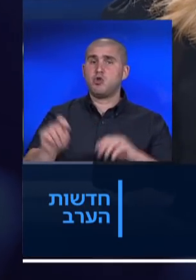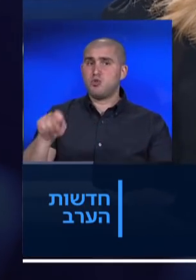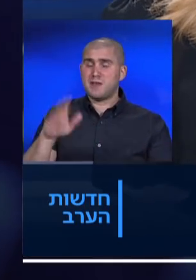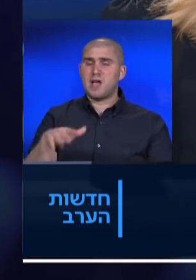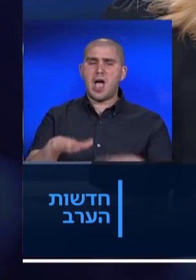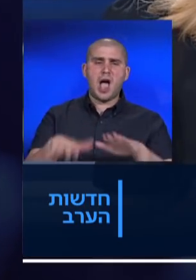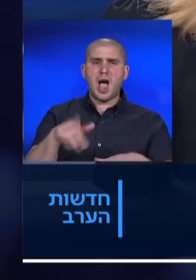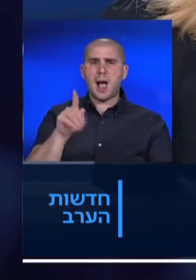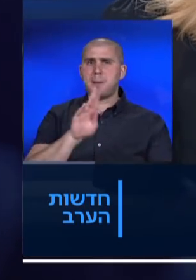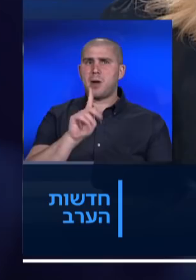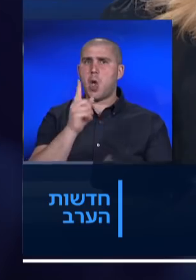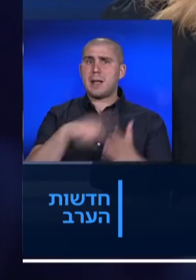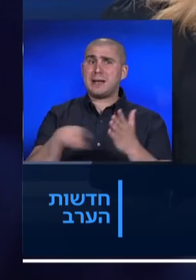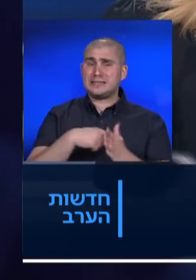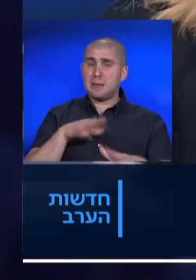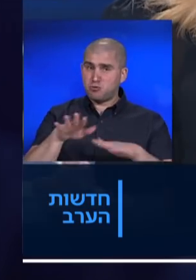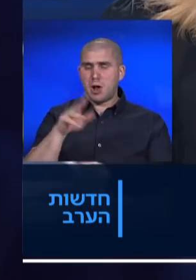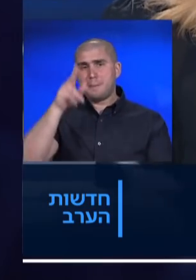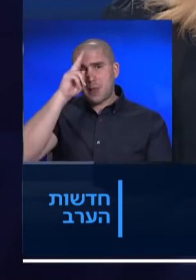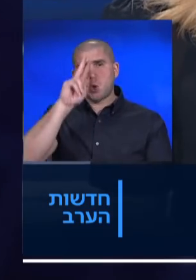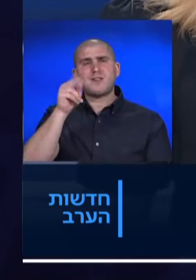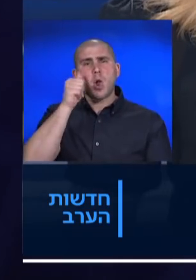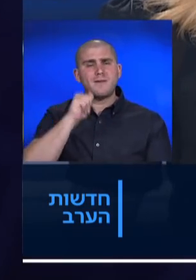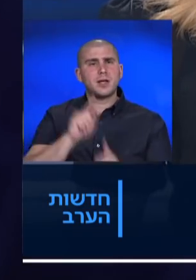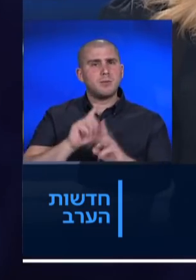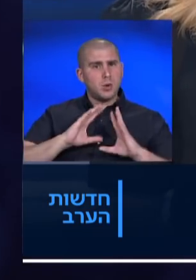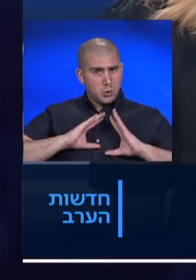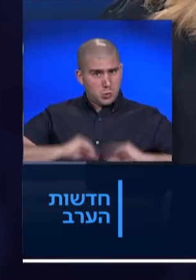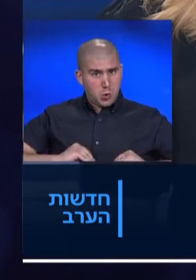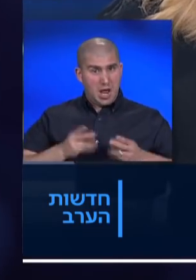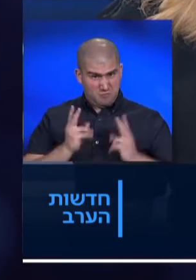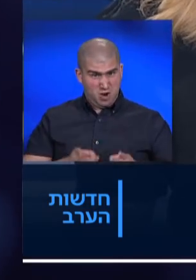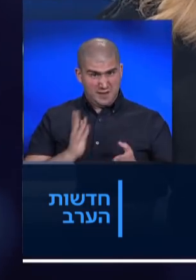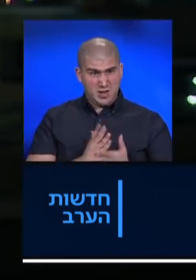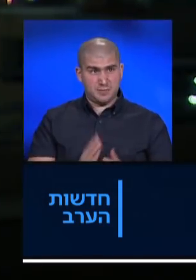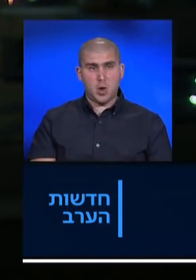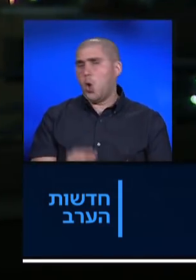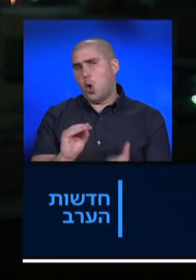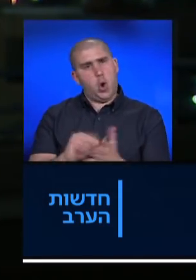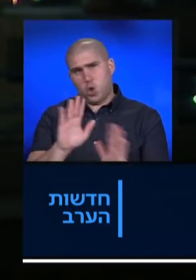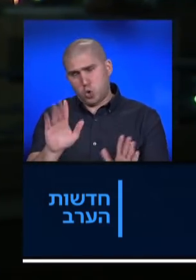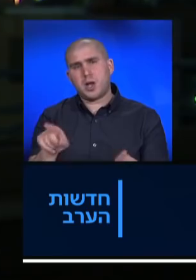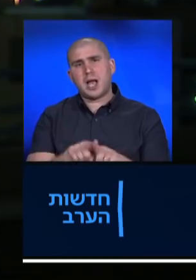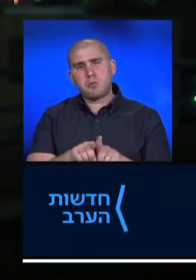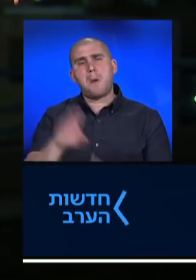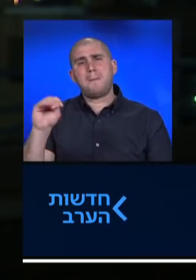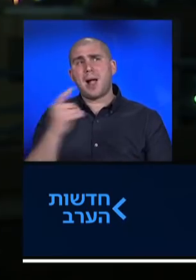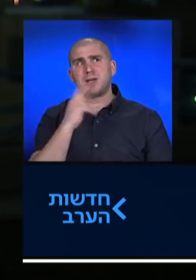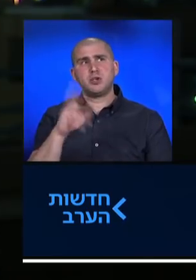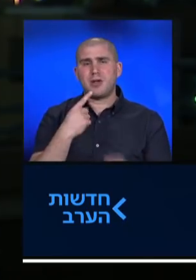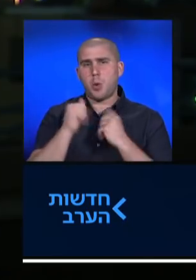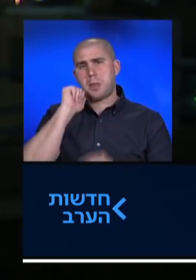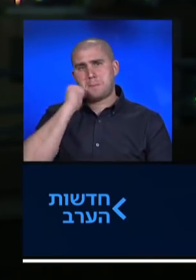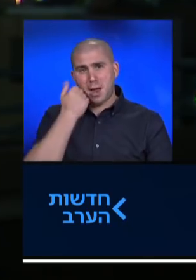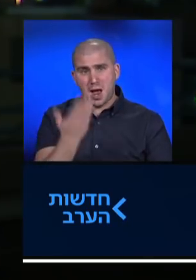מלהרכיב ממשלה בליכוד ובכחול לבן נושמים לרווחה? אפשר? עדיין לא, כמו שמיכאל אמר, יש דיון גם מחר, והתהפכו